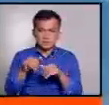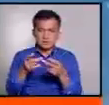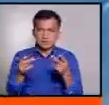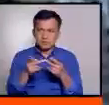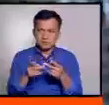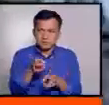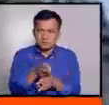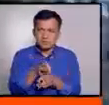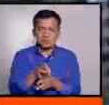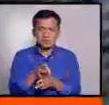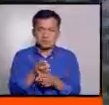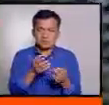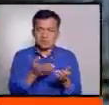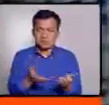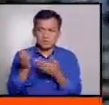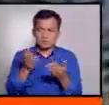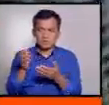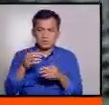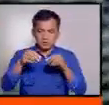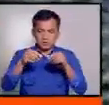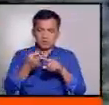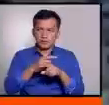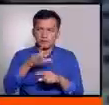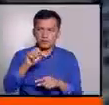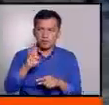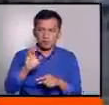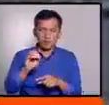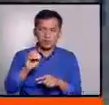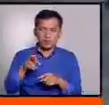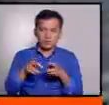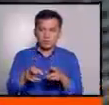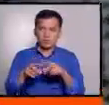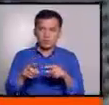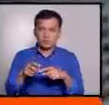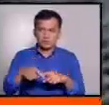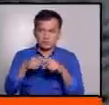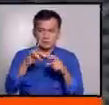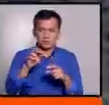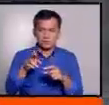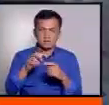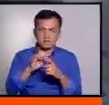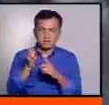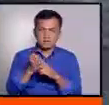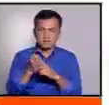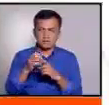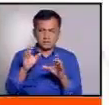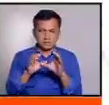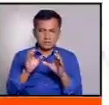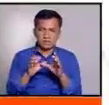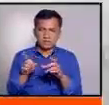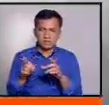nilang binabantayan. Maghahakot daw sana ito ng buhangin mula sa Lobo River. Pero sinuspindi ng DNR ang Environmental